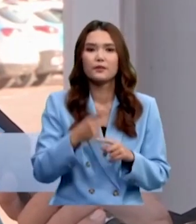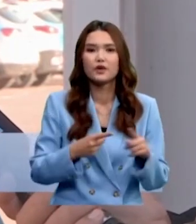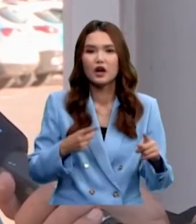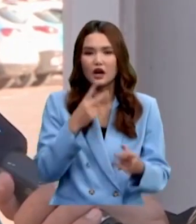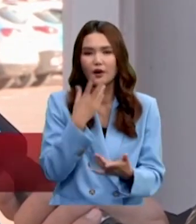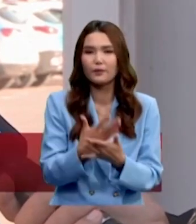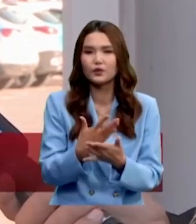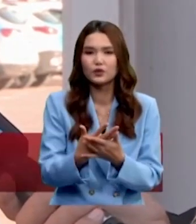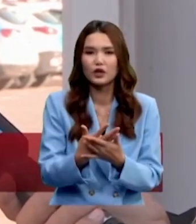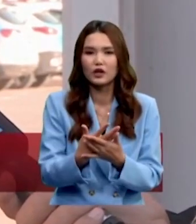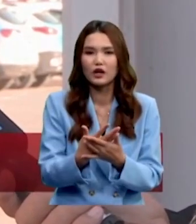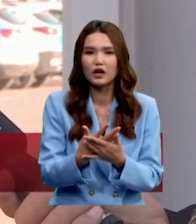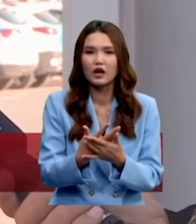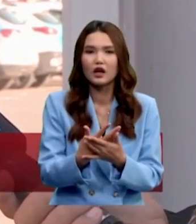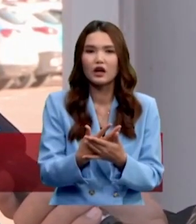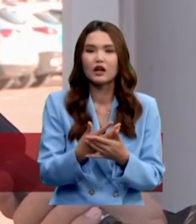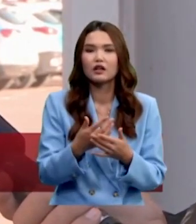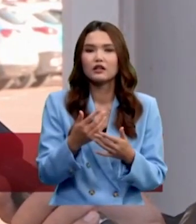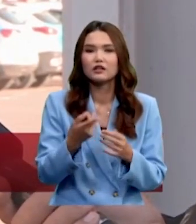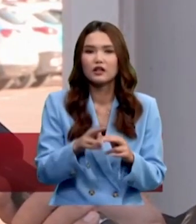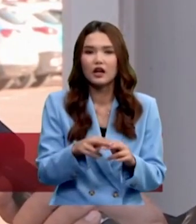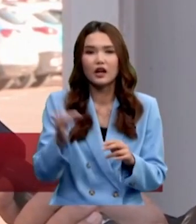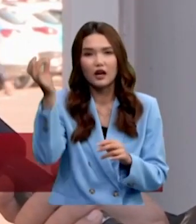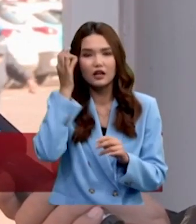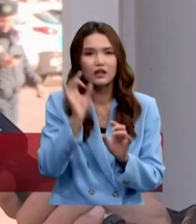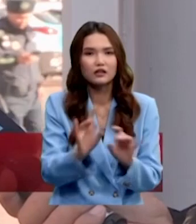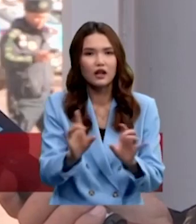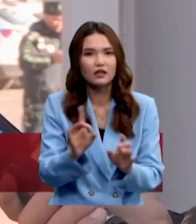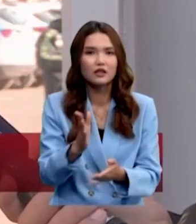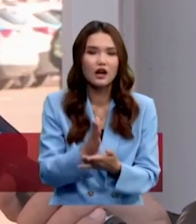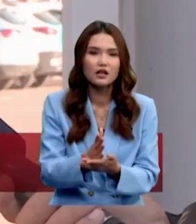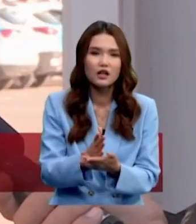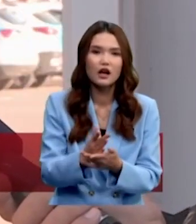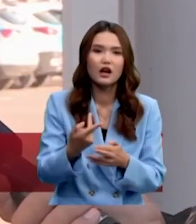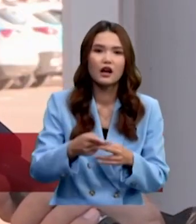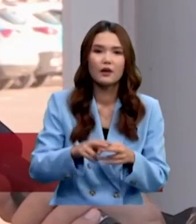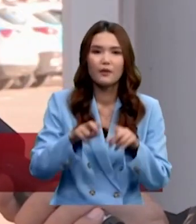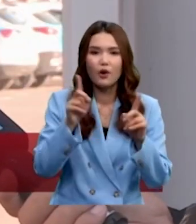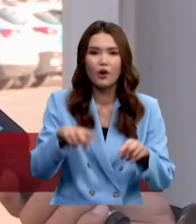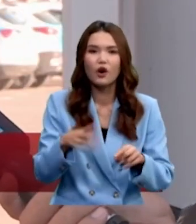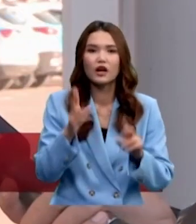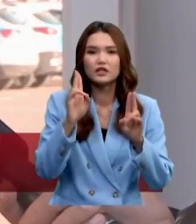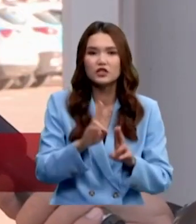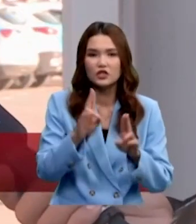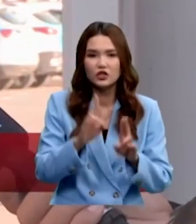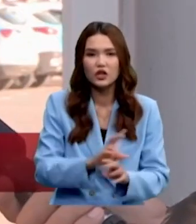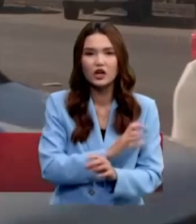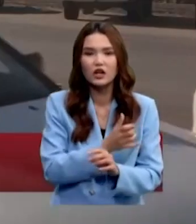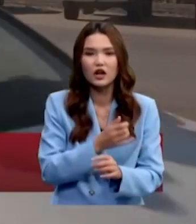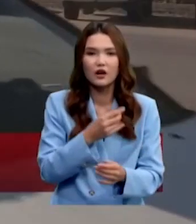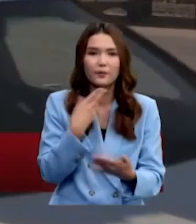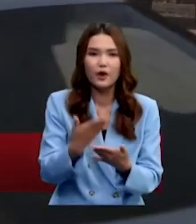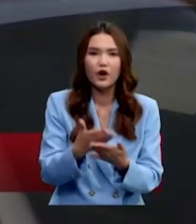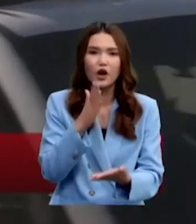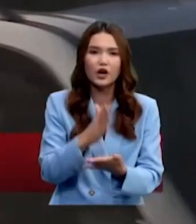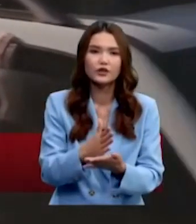juuq jürgüzüşünü biz eskerte alamız. Yani osında kılmıstık kuzuluşka, zanbuluşka barmağın.